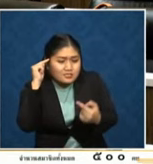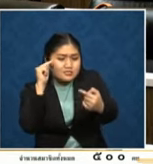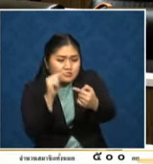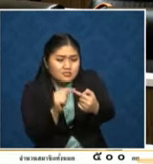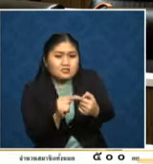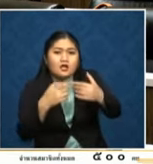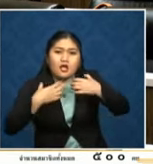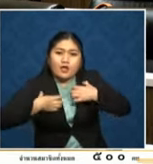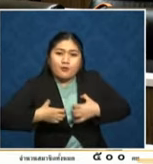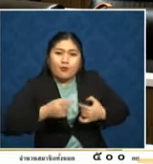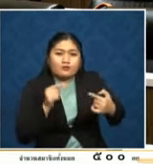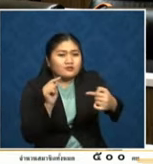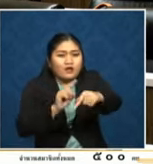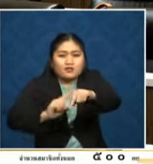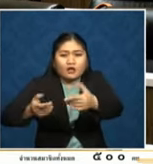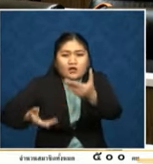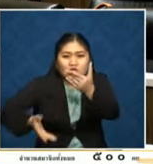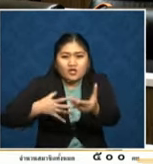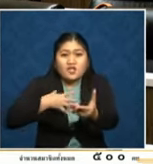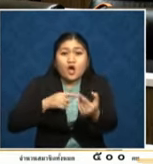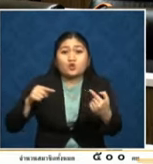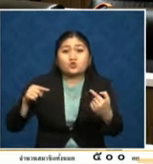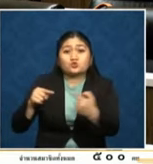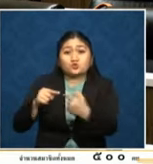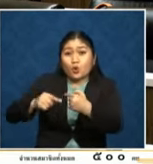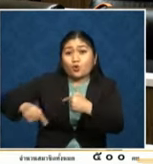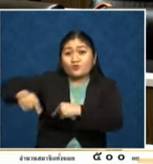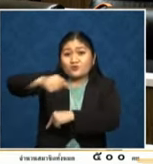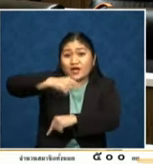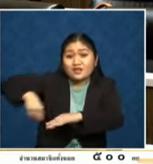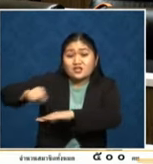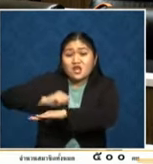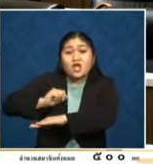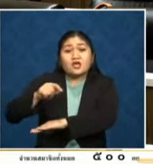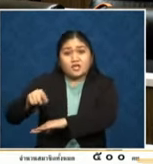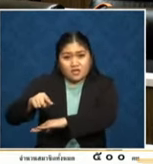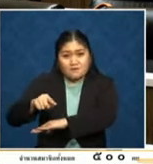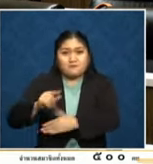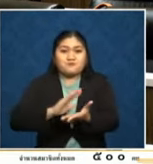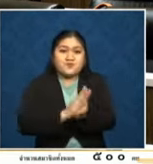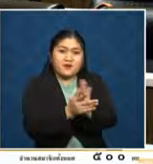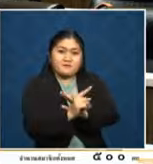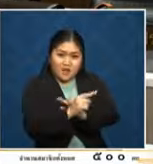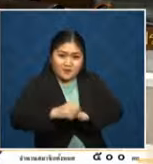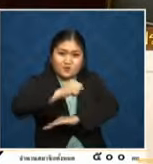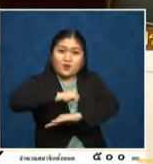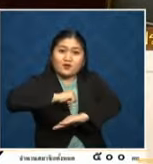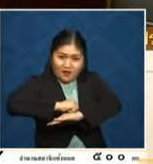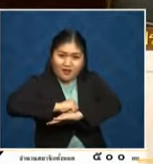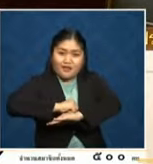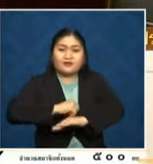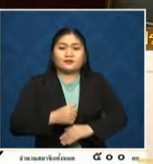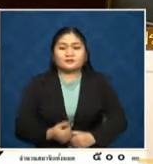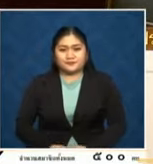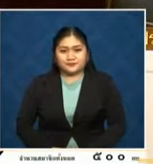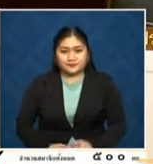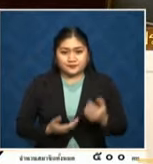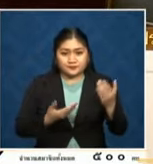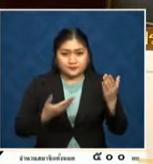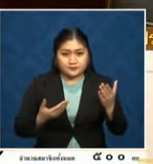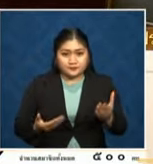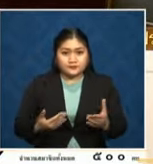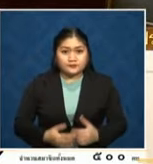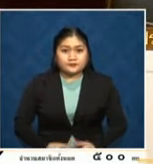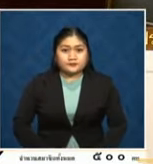ให้พิจารณาเปลี่ยนสนามกอล์ฟทูปาเตมีเป็นสวนสาธารณะขอบคุณครับ ขอบคุณครับขอเชิญท่านสุไลมานบือ